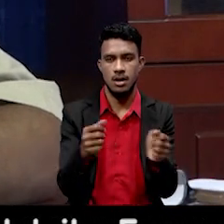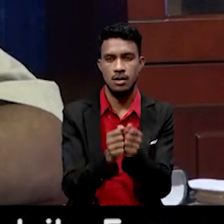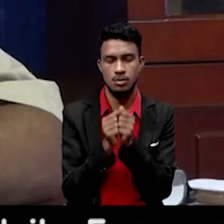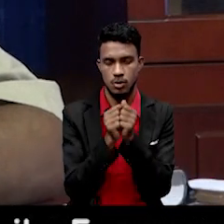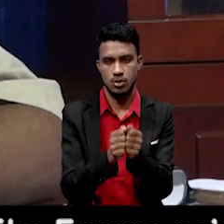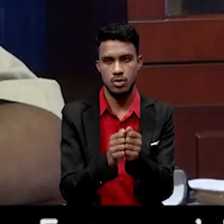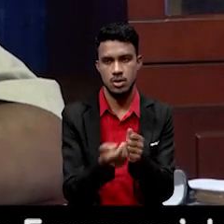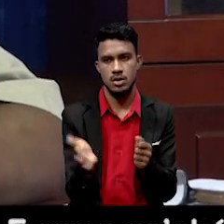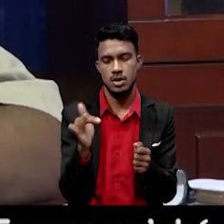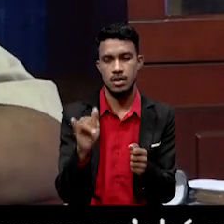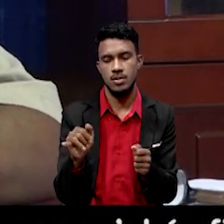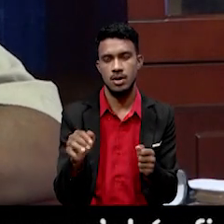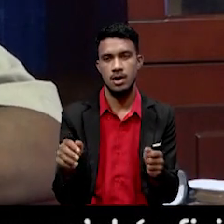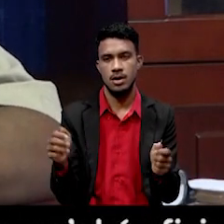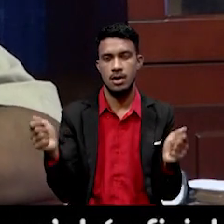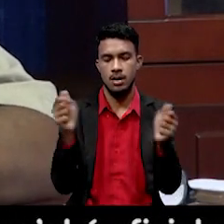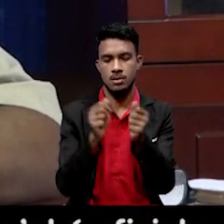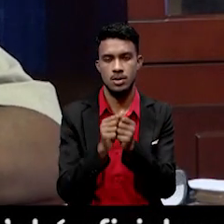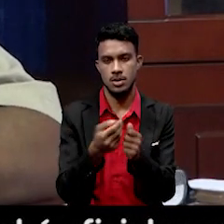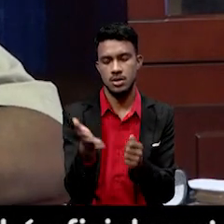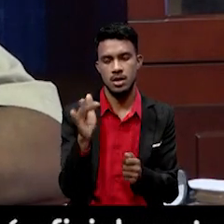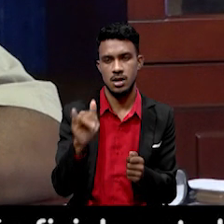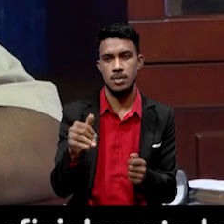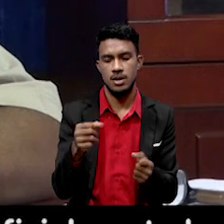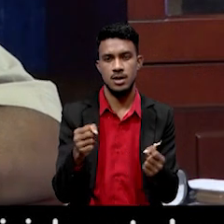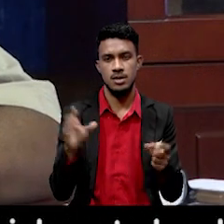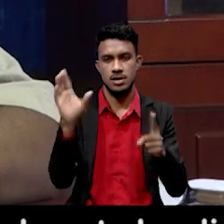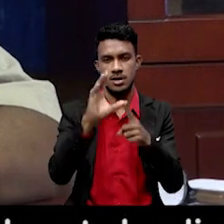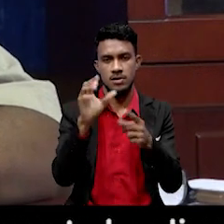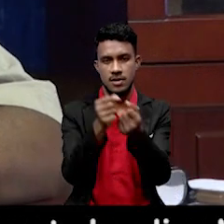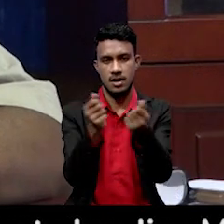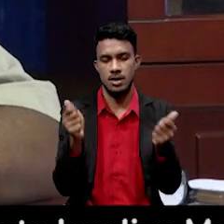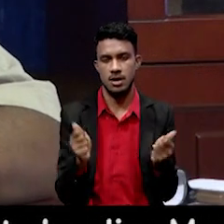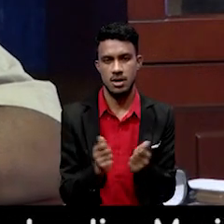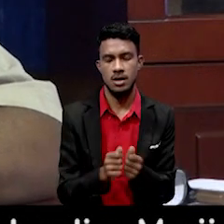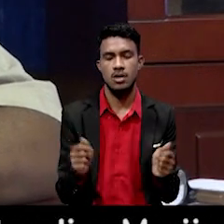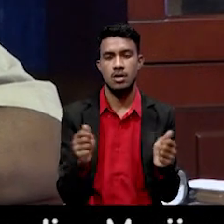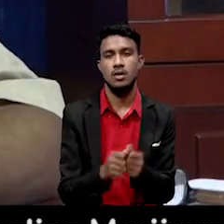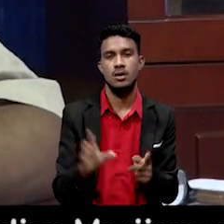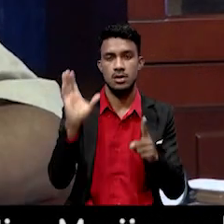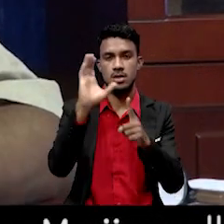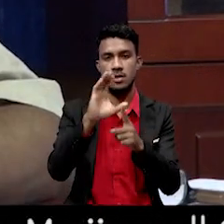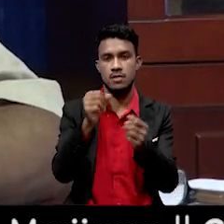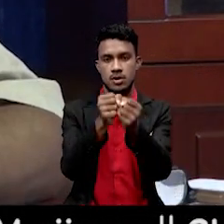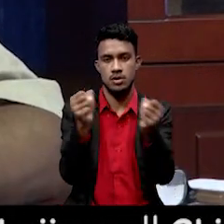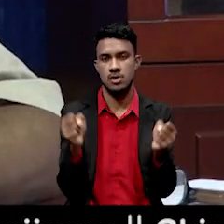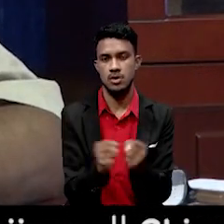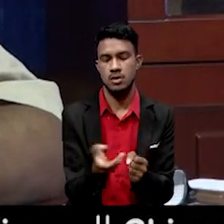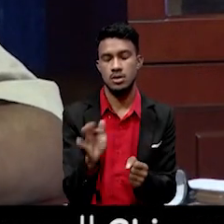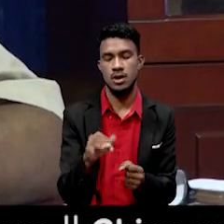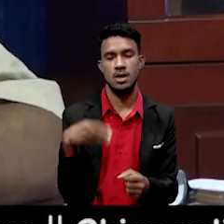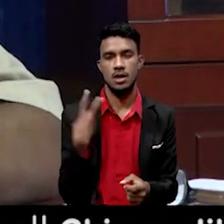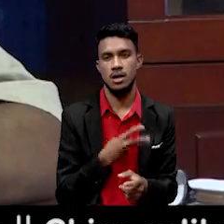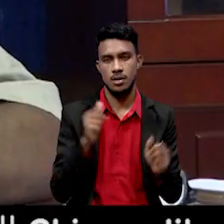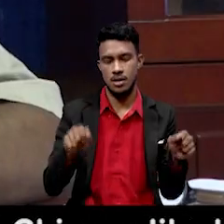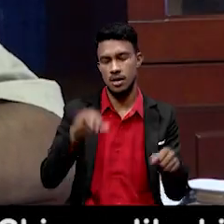bele reklama bai iha sirane iha sefaldeya ho chef suksira ho idane ita bele